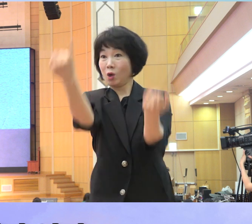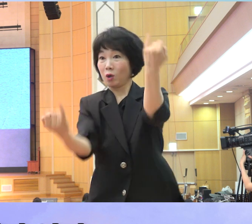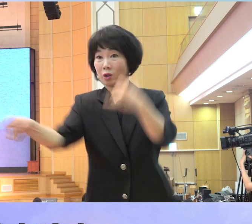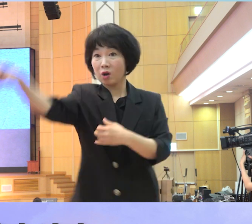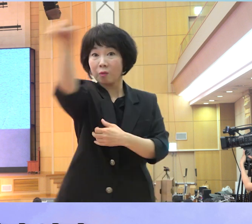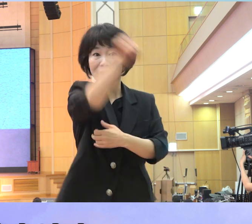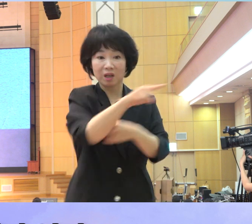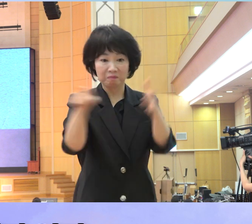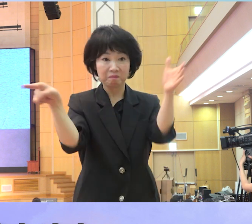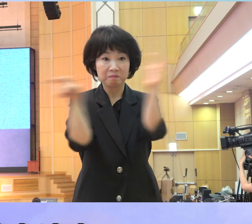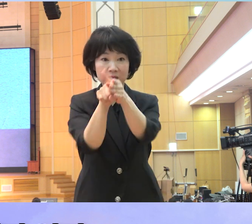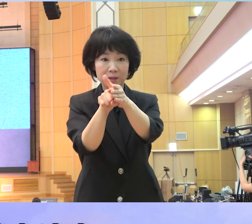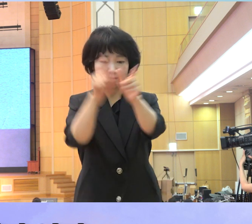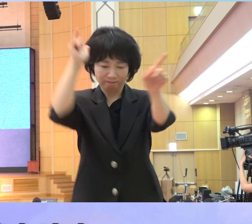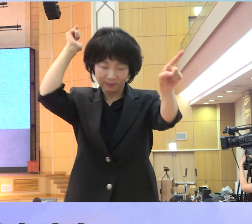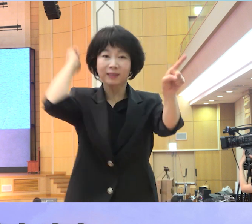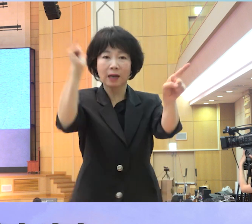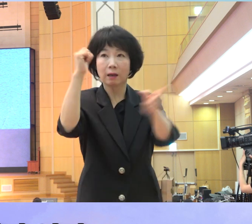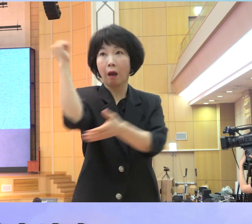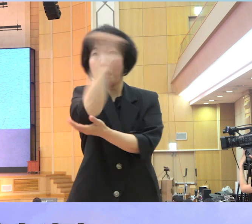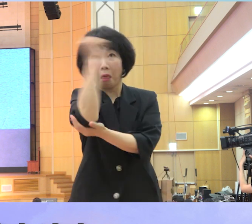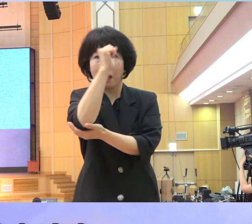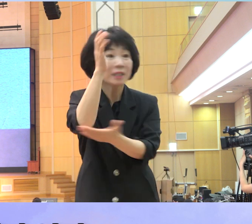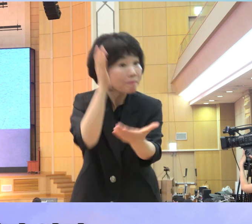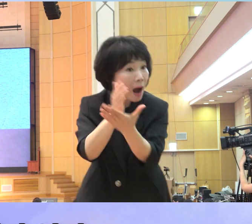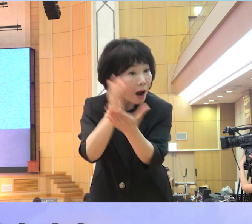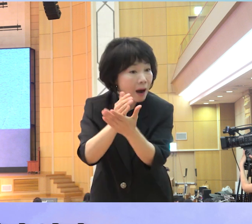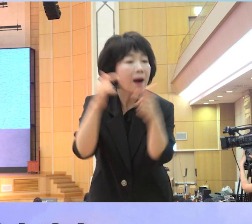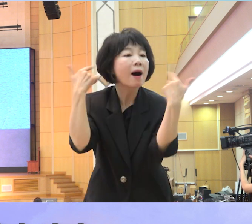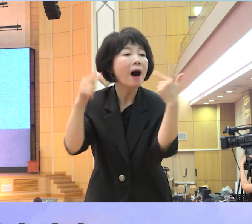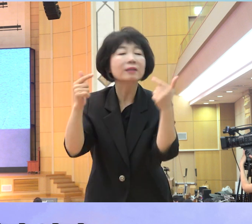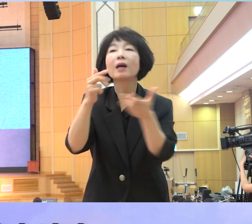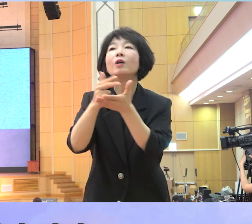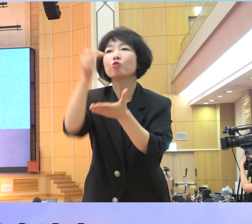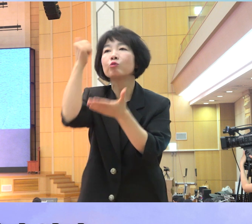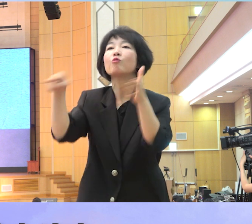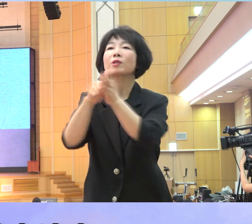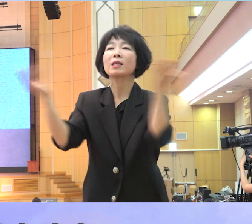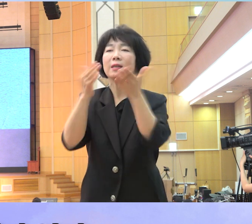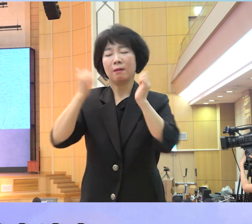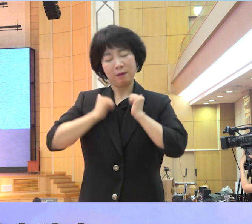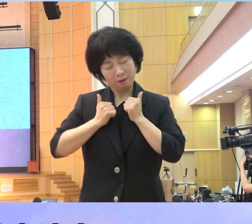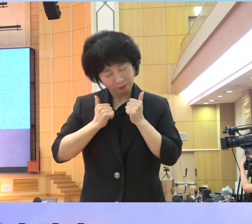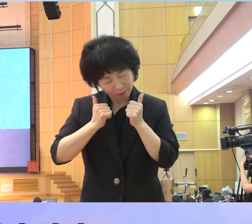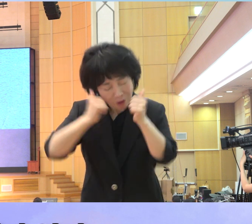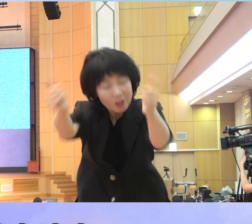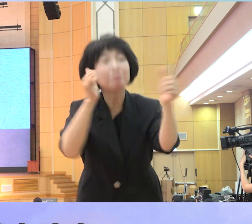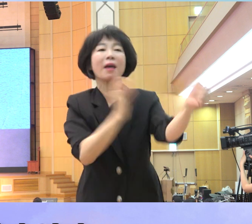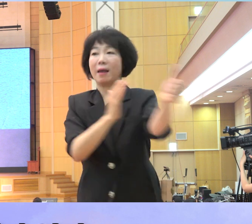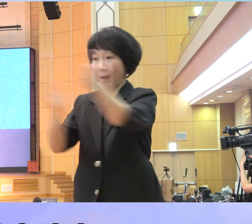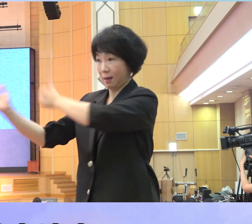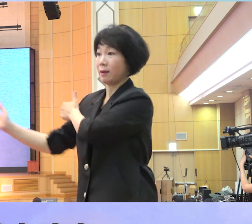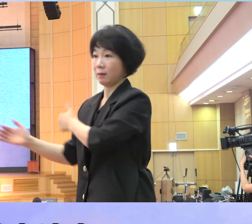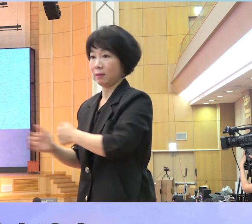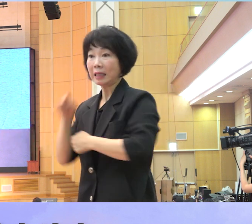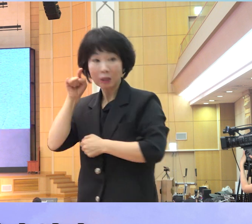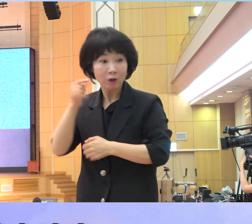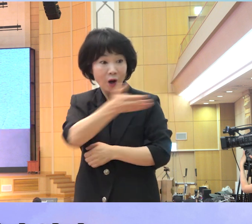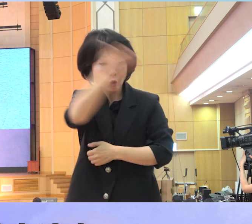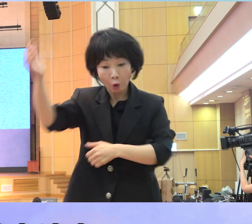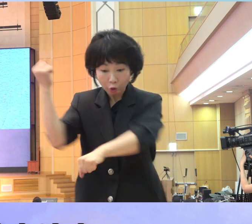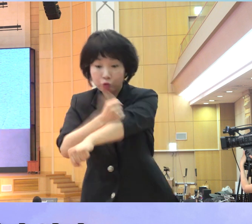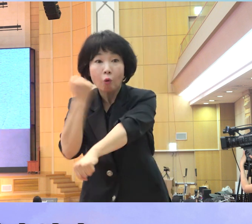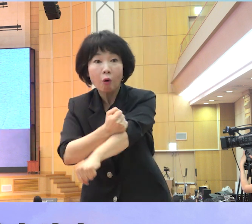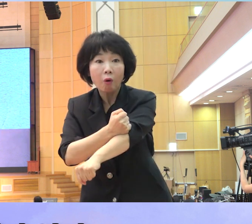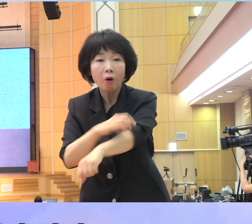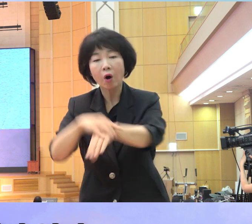형제들아 견고하며 흔들리지 말며 항상 주의 일에 더욱 힘쓰는 자들이 되라. 이는 너희